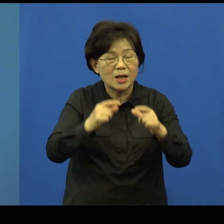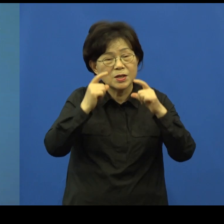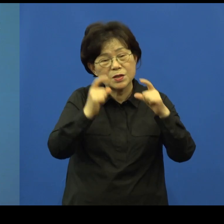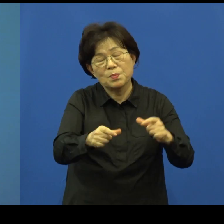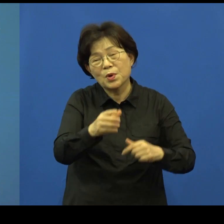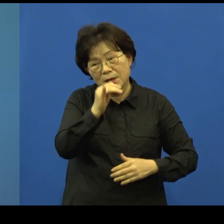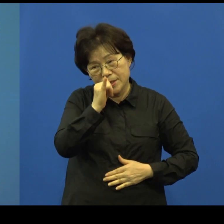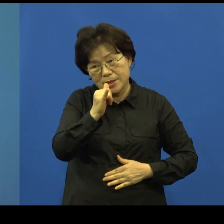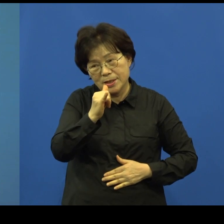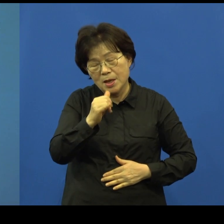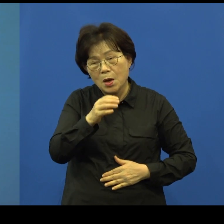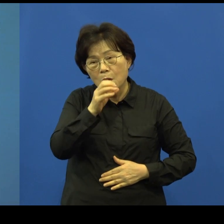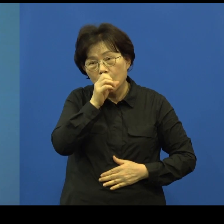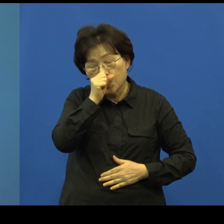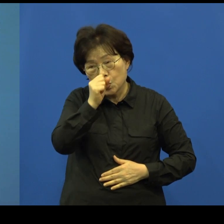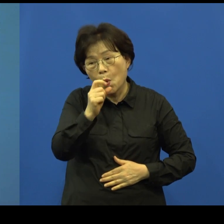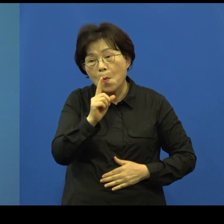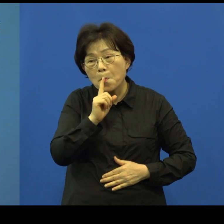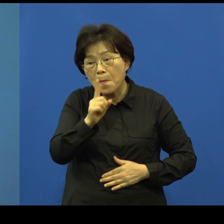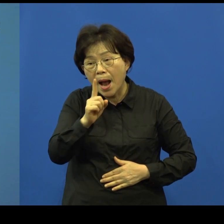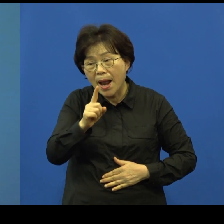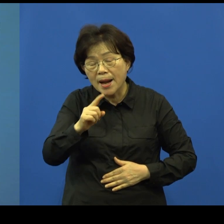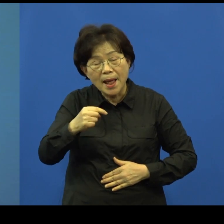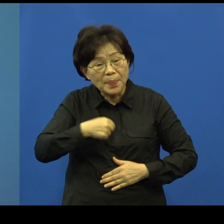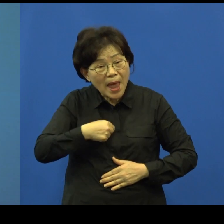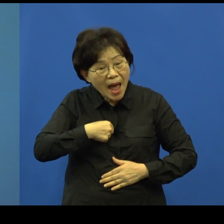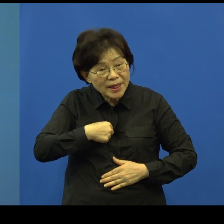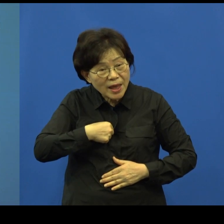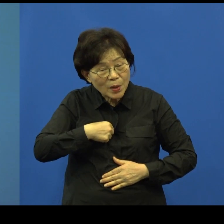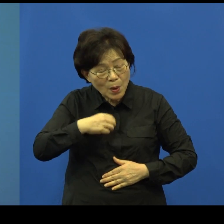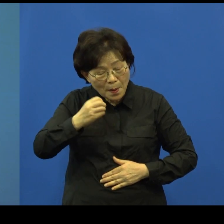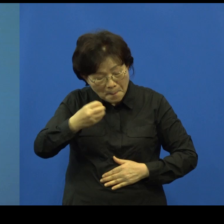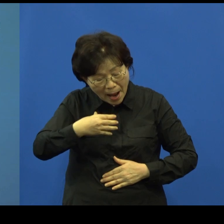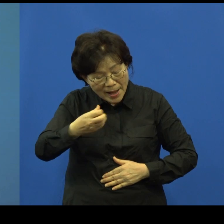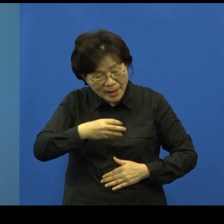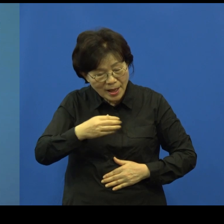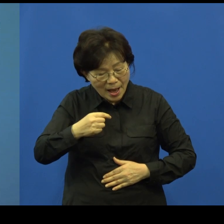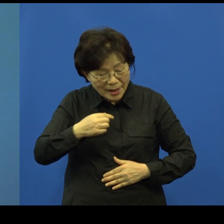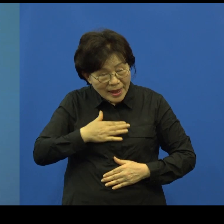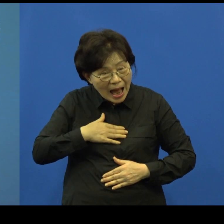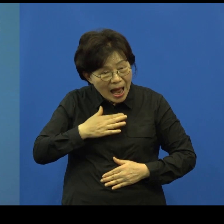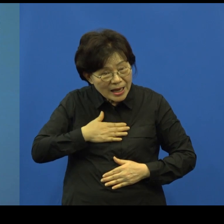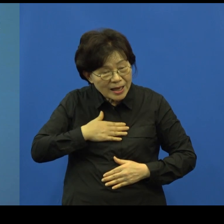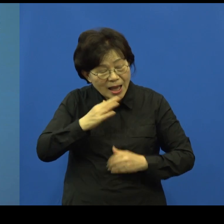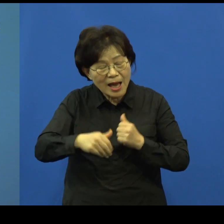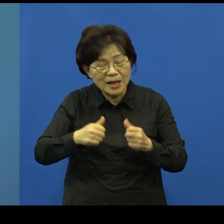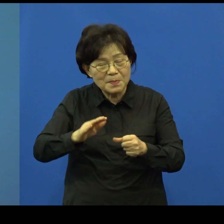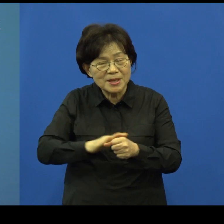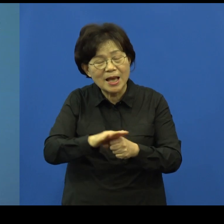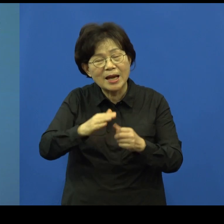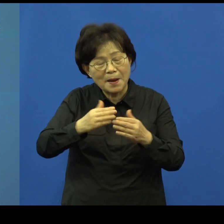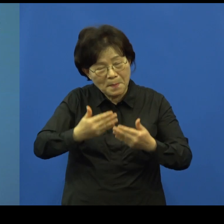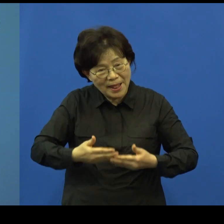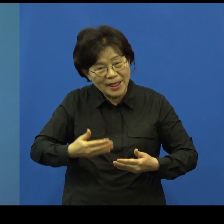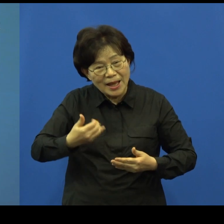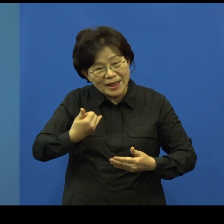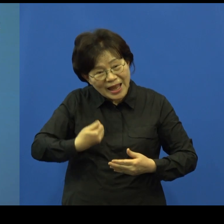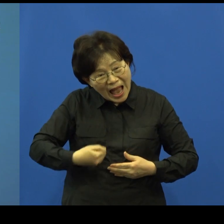그래서 여러분, 좋은 말을 자기에게도 자꾸 선포를 하세요. 너는 하나님의 사랑받는 자녀야.